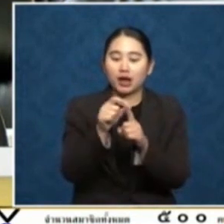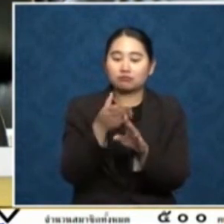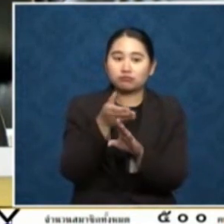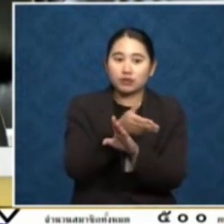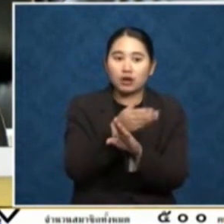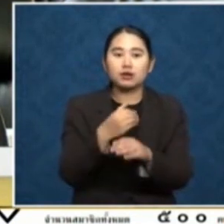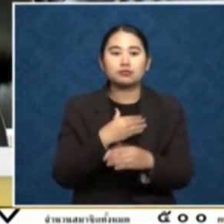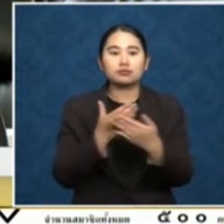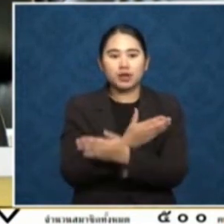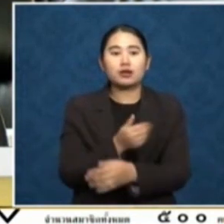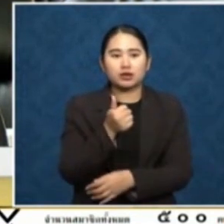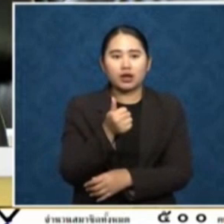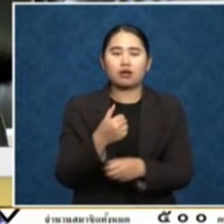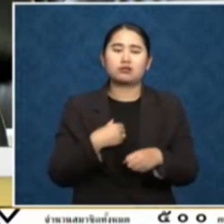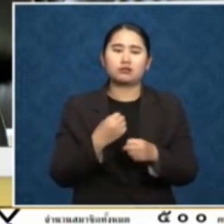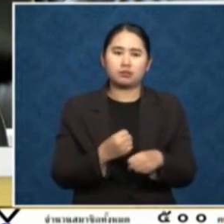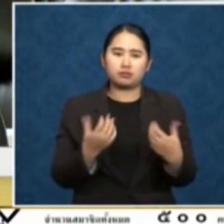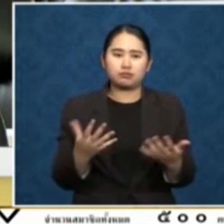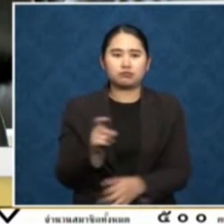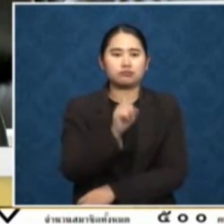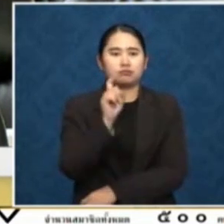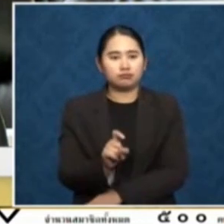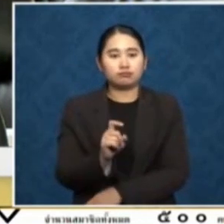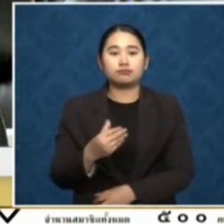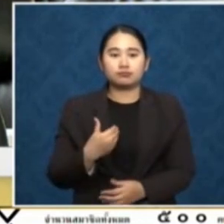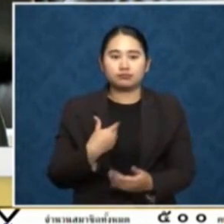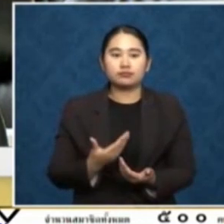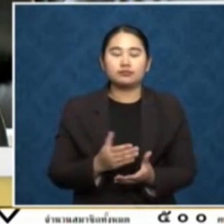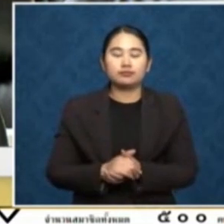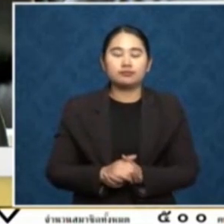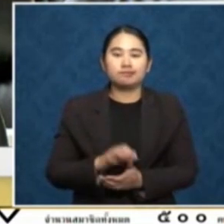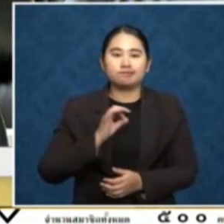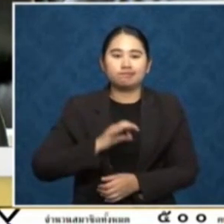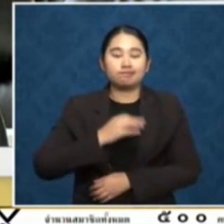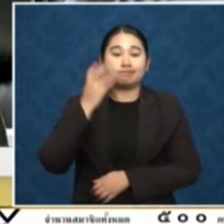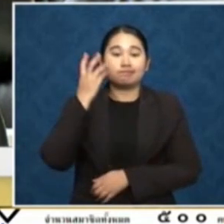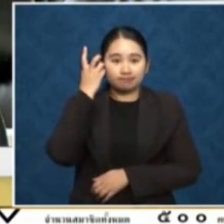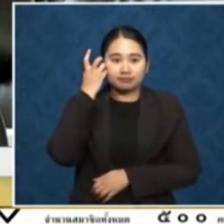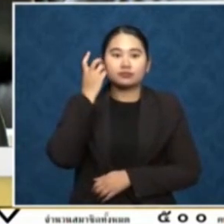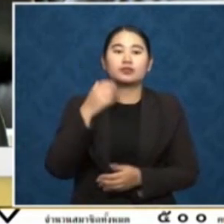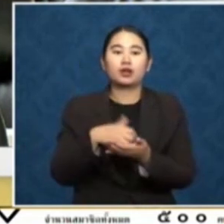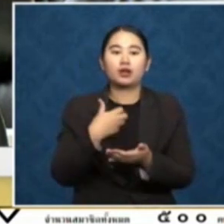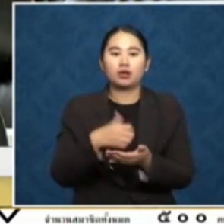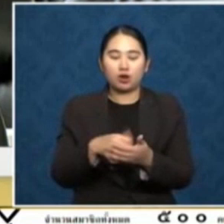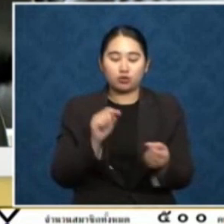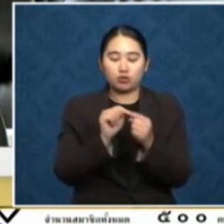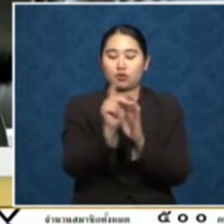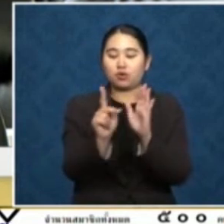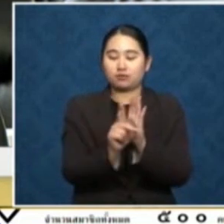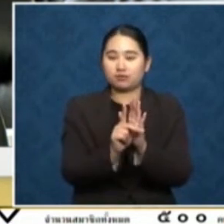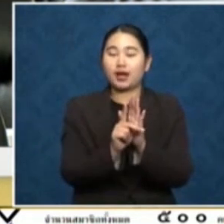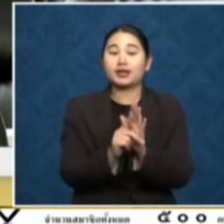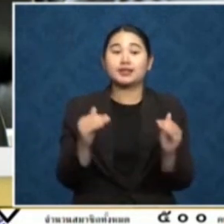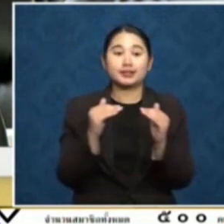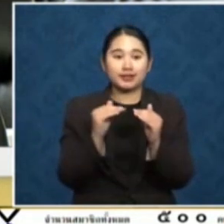ถ้าเรายินยอมให้มีการเปลี่ยนคำหน้านามได้ครับเราจะทำยังไงอันนี้เ